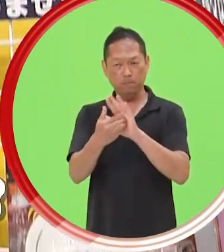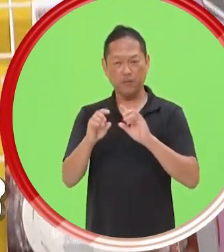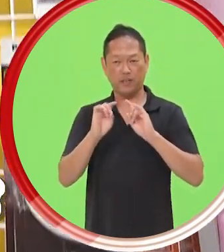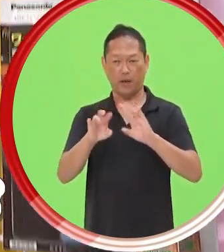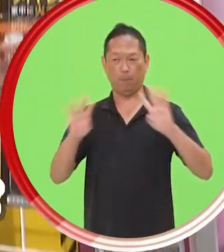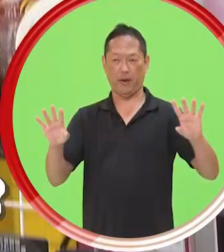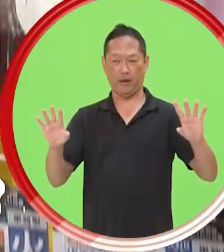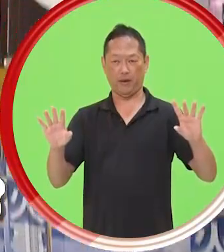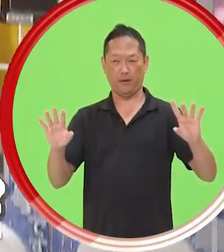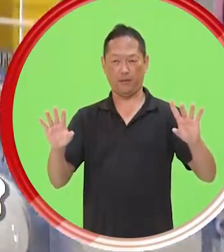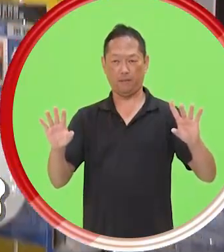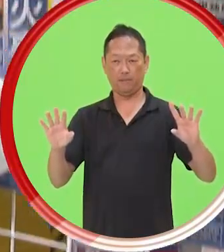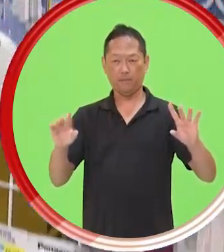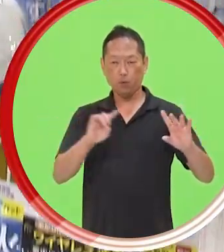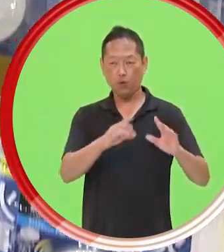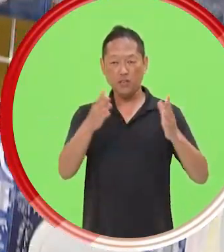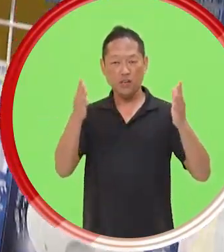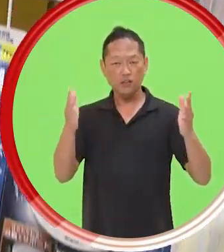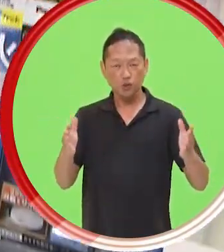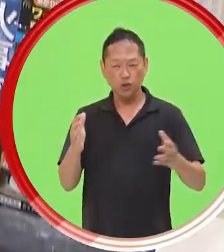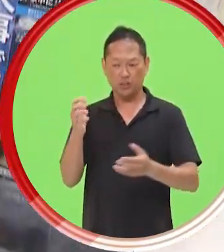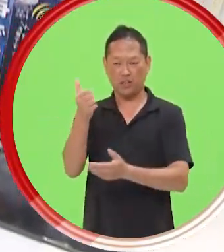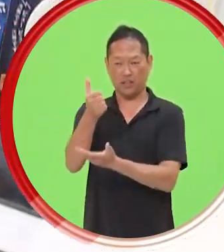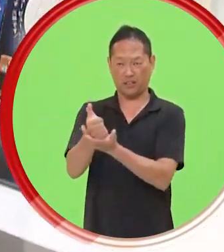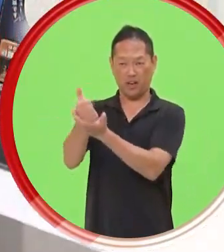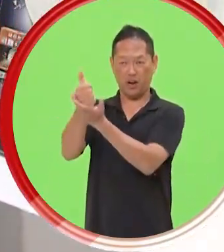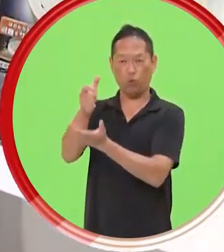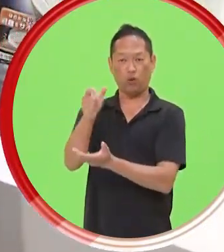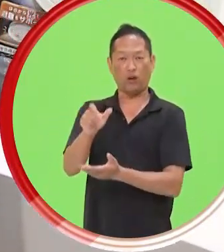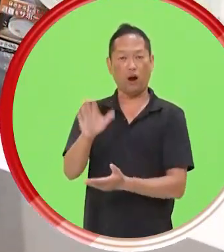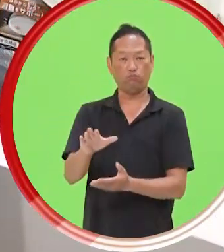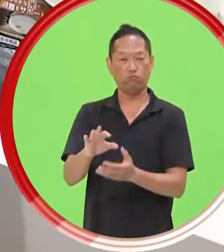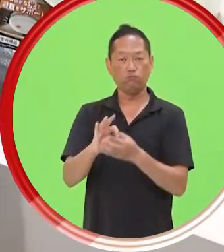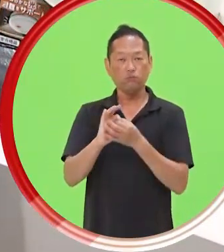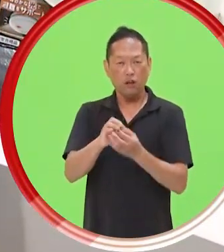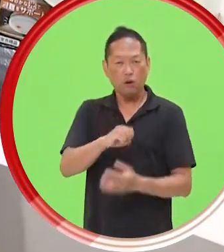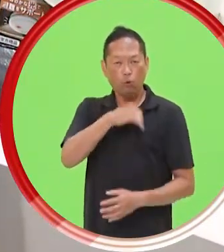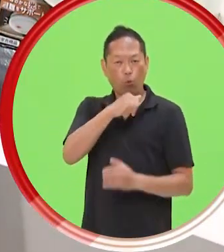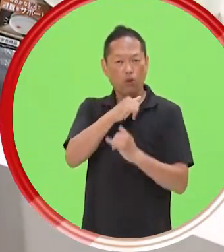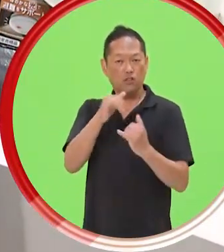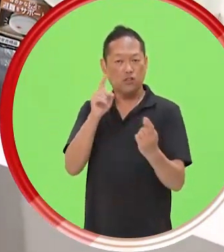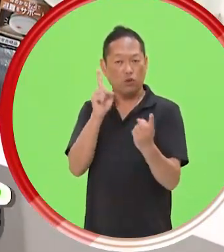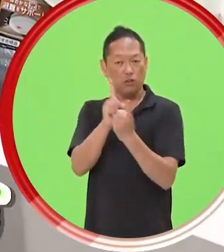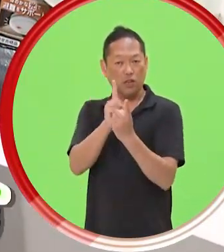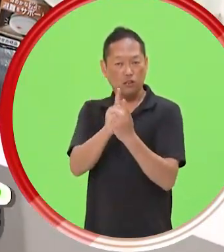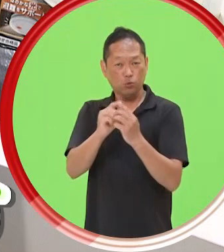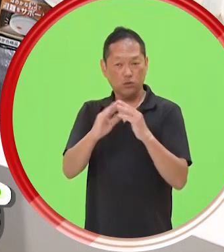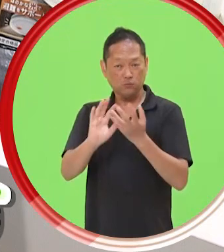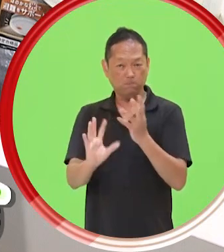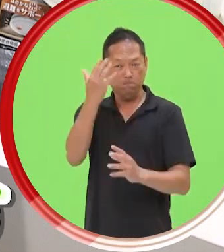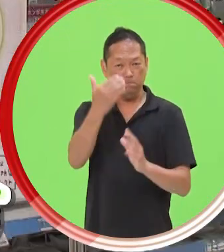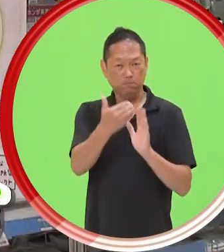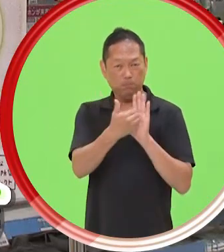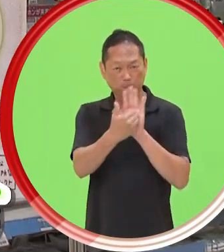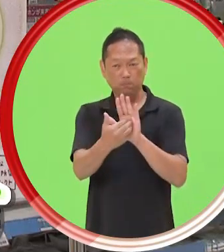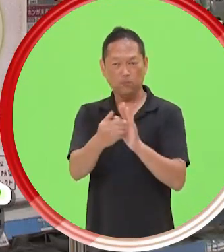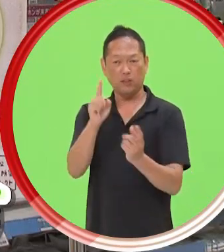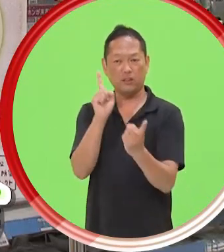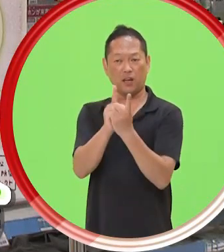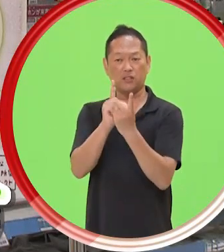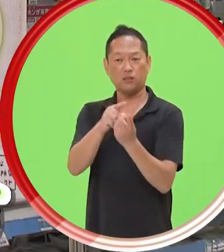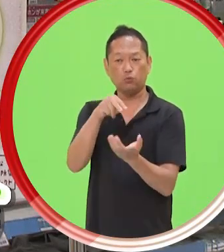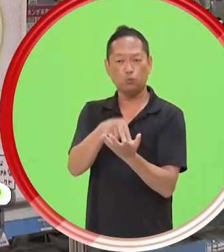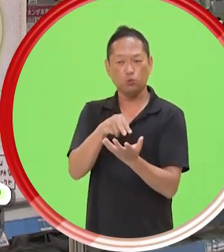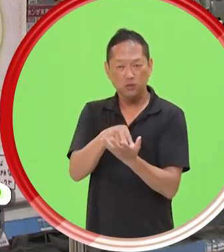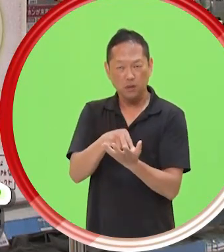火防災キャンペーンですが、期間中に敬老の日があることから、高齢者を対象とした住宅防火対策の一環として